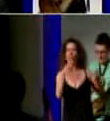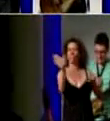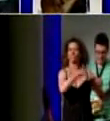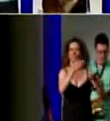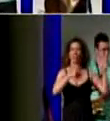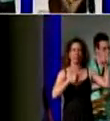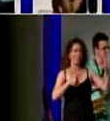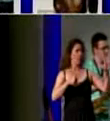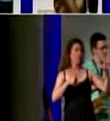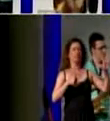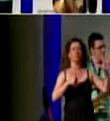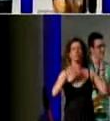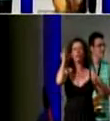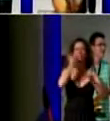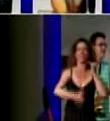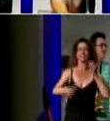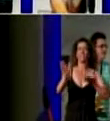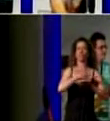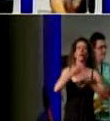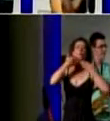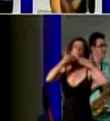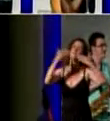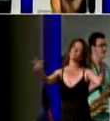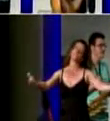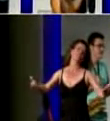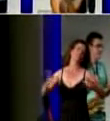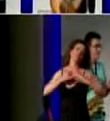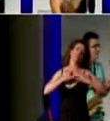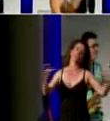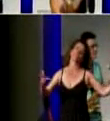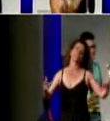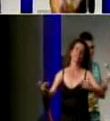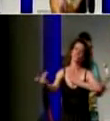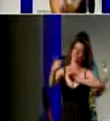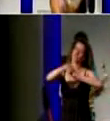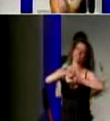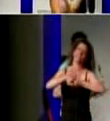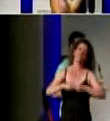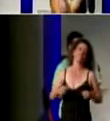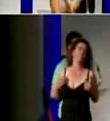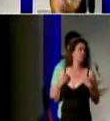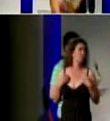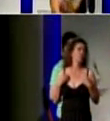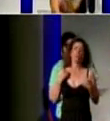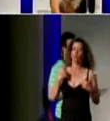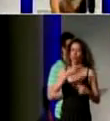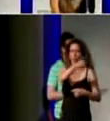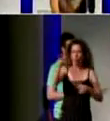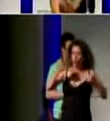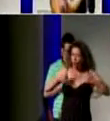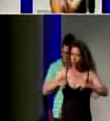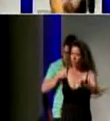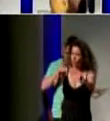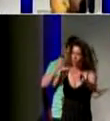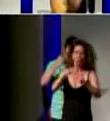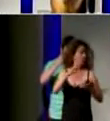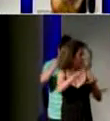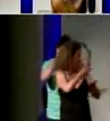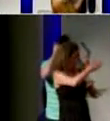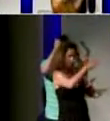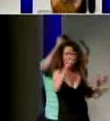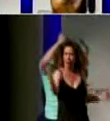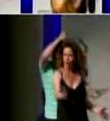clôture, mesdames et messieurs. Je vous remercie sincèrement d'avoir été avec nous, de continuer d'encourager les musiciens et la